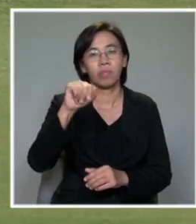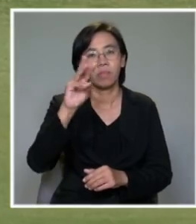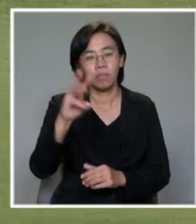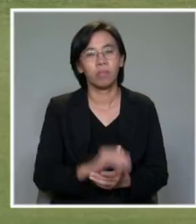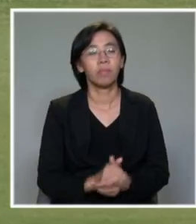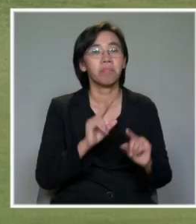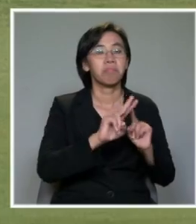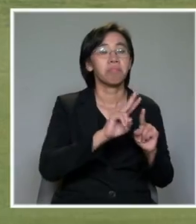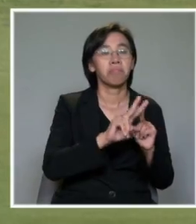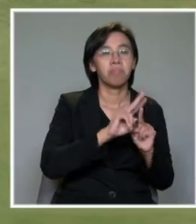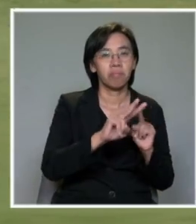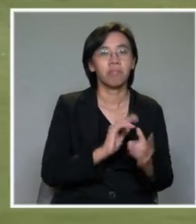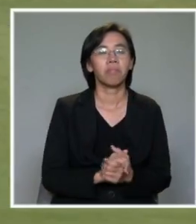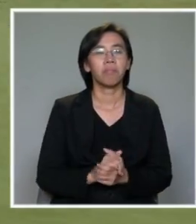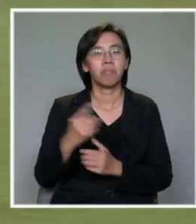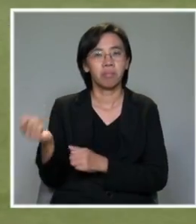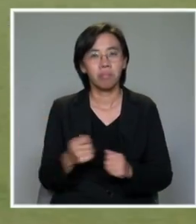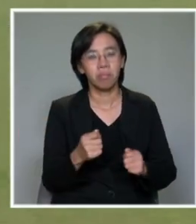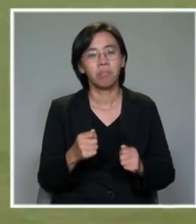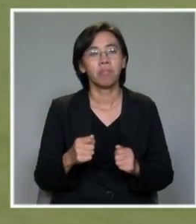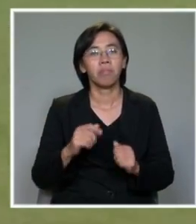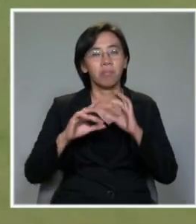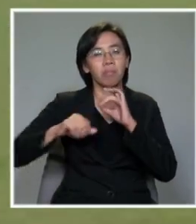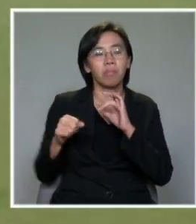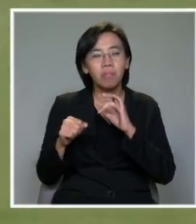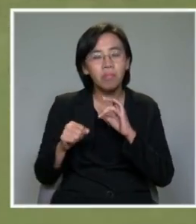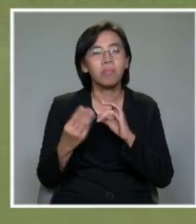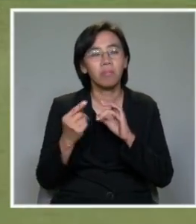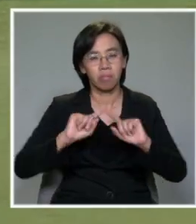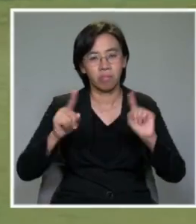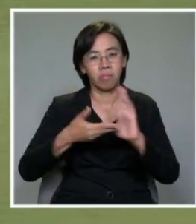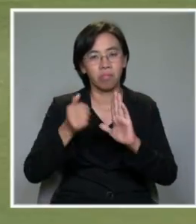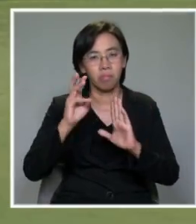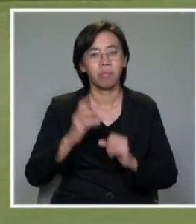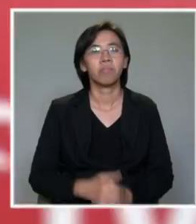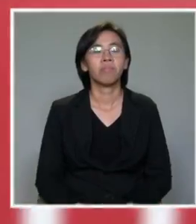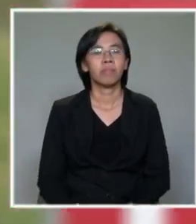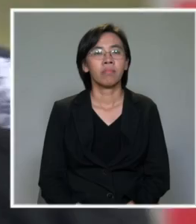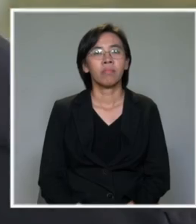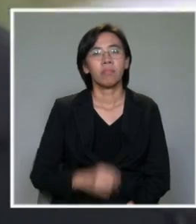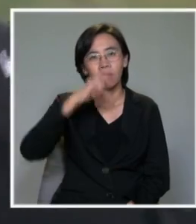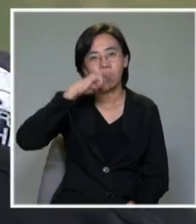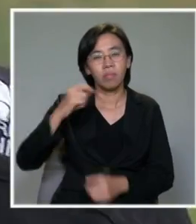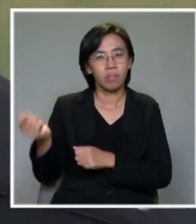นะอันดับที่2อย่างคอนเนอร์ซิมนักกอล์ฟชาวสกอตแลนด์ไปขาดลอยถึง6สโตรกนะครับขณะที่นักกอล์ฟ